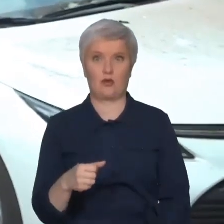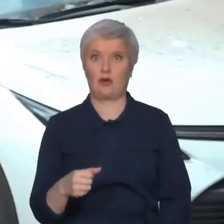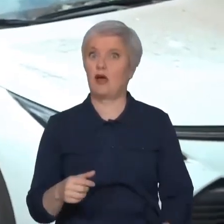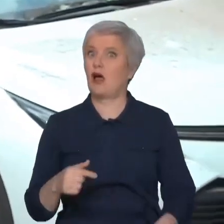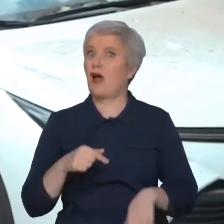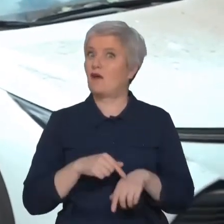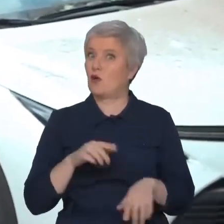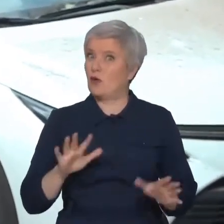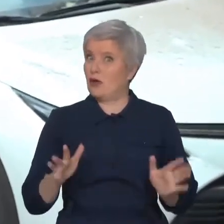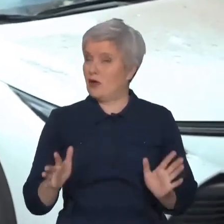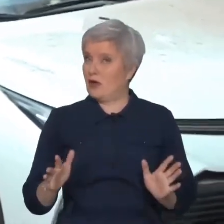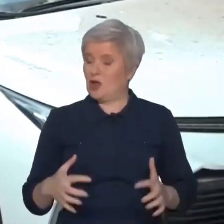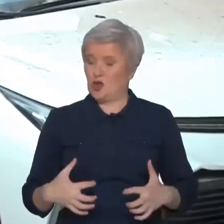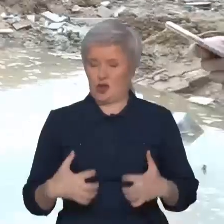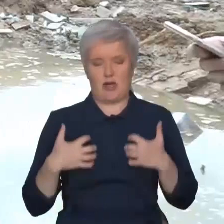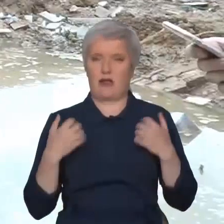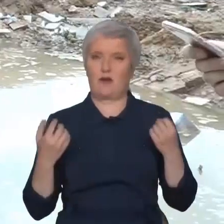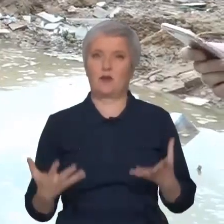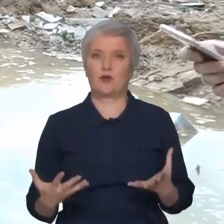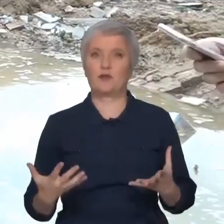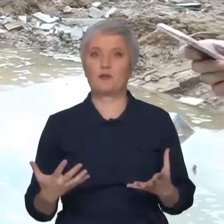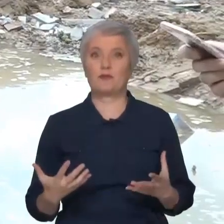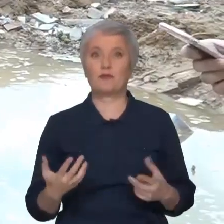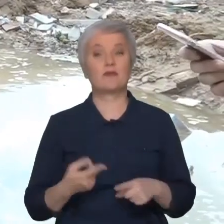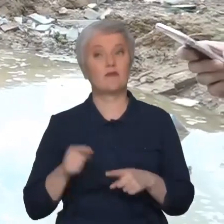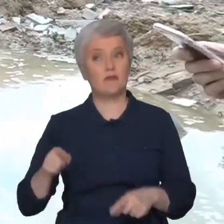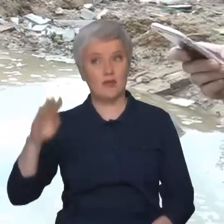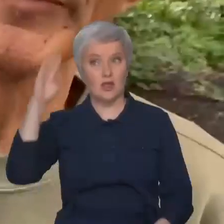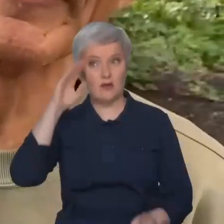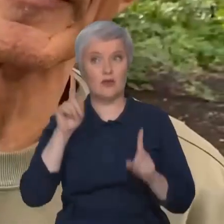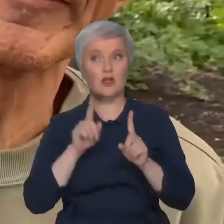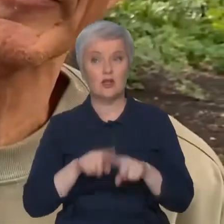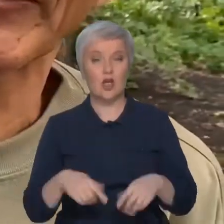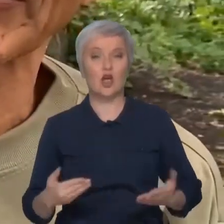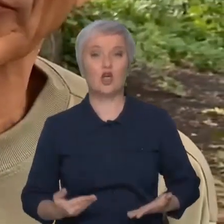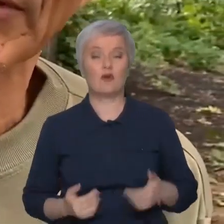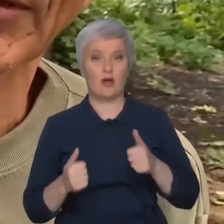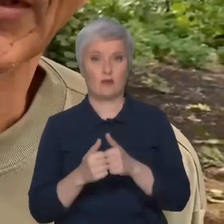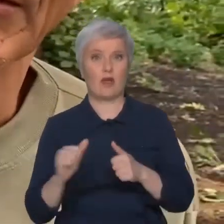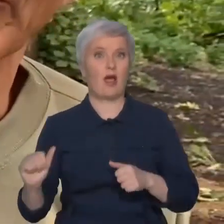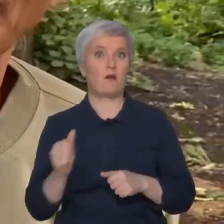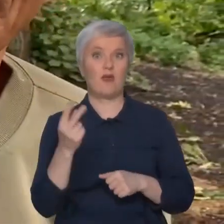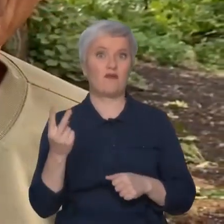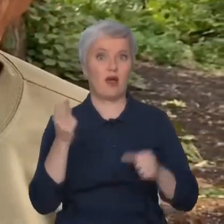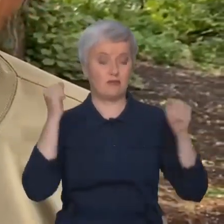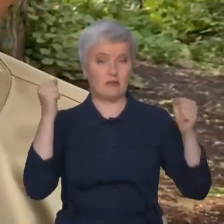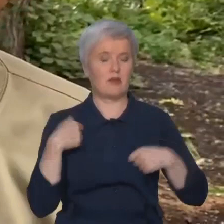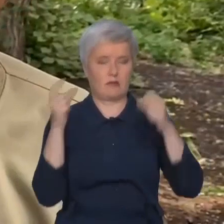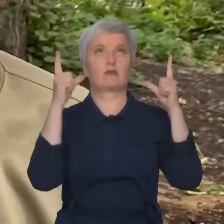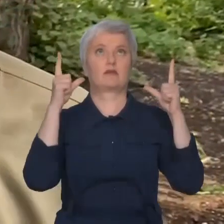собі відчуття, я вам хочу сказати, жахливо просто. Цей чоловік теж живе неподалік. Перше два зриви я проснувся, мені через